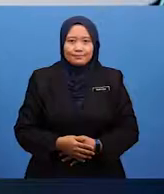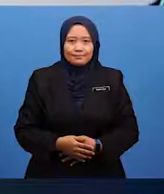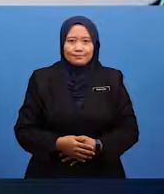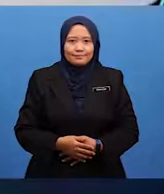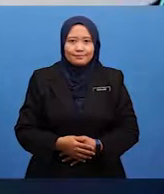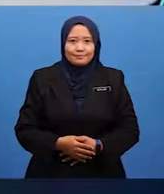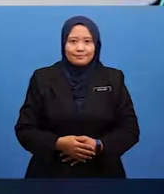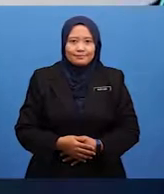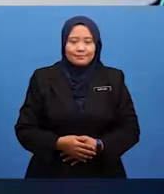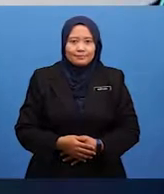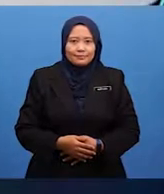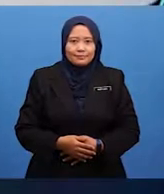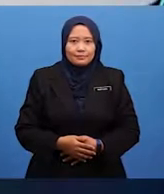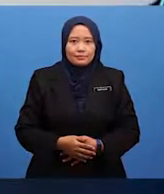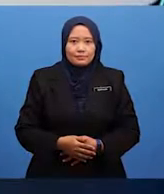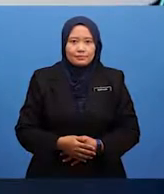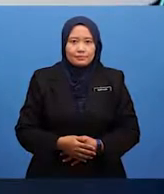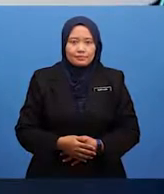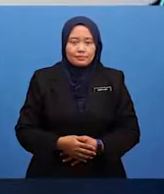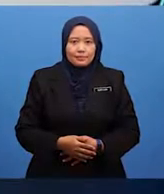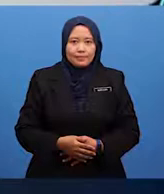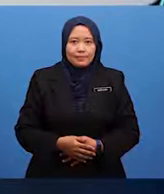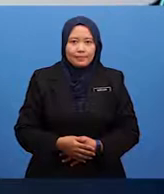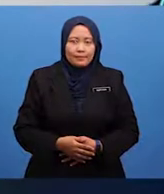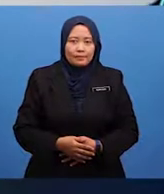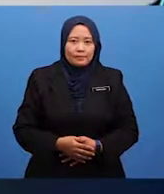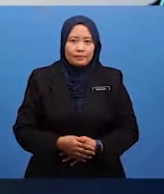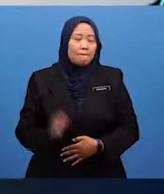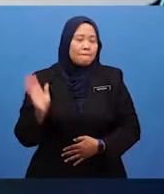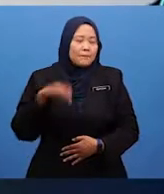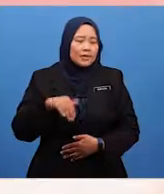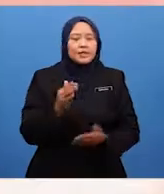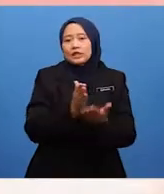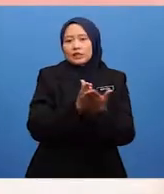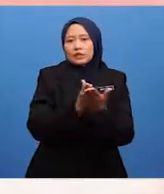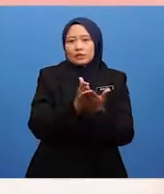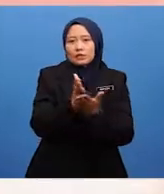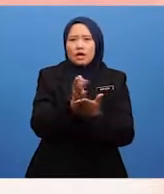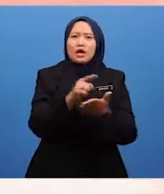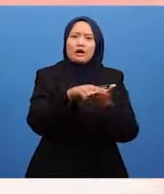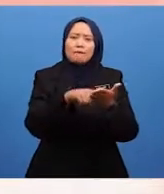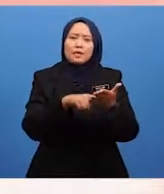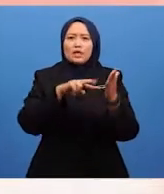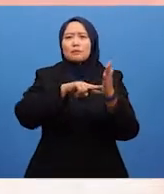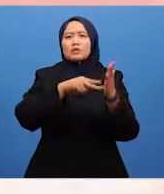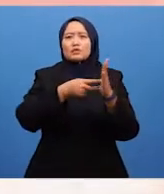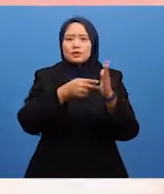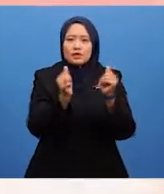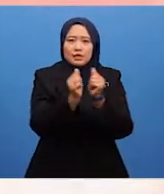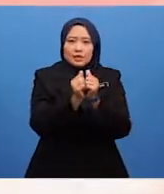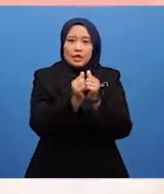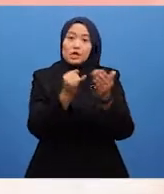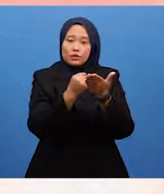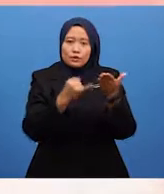tak tahu lagi jadi mari kita terus apakah yang dimaksudkan